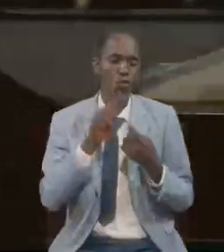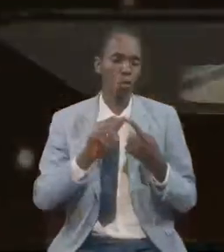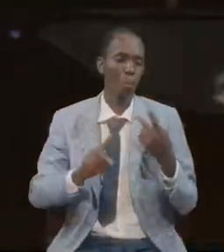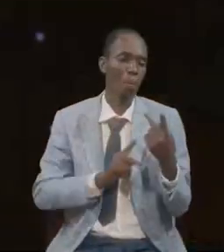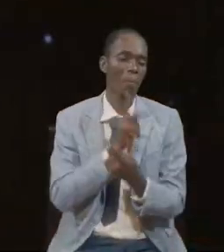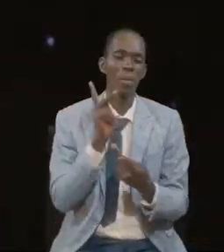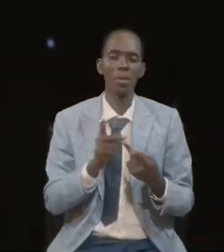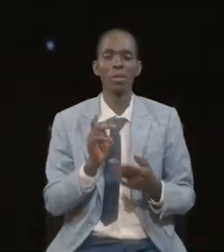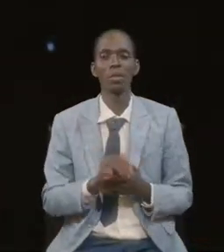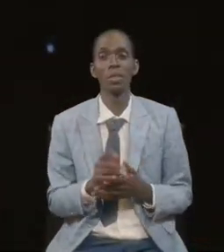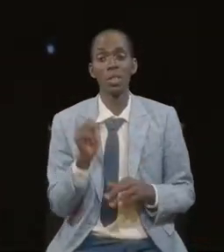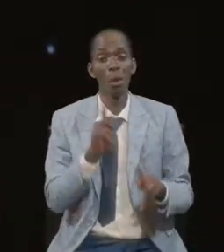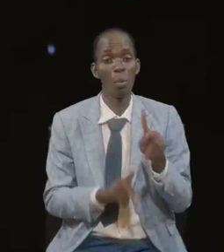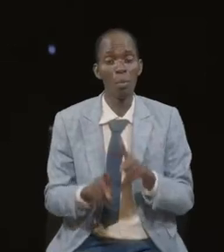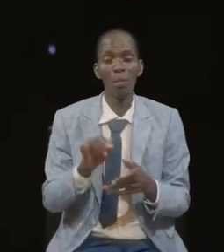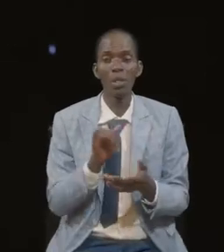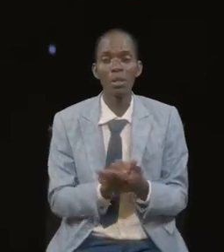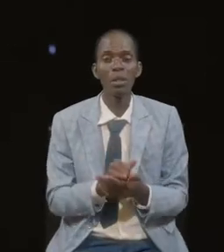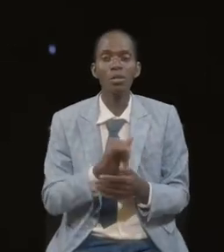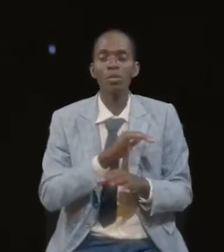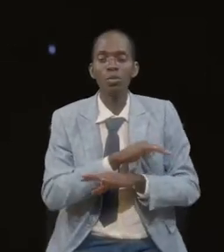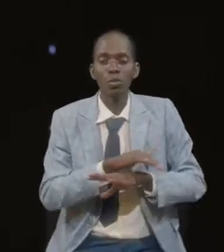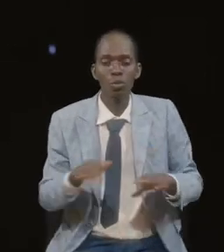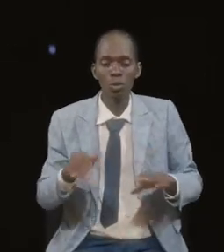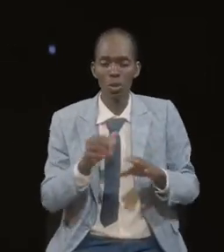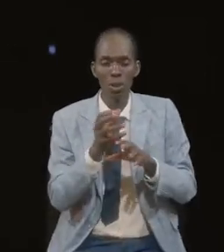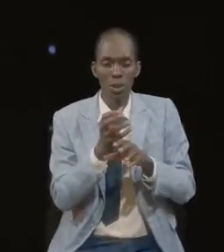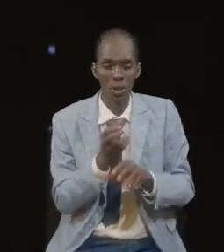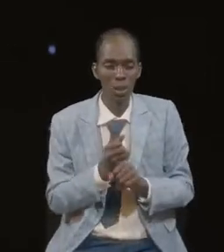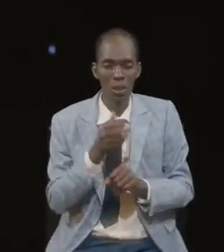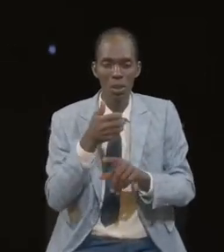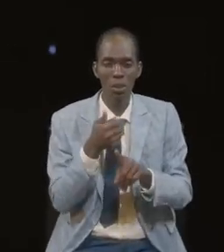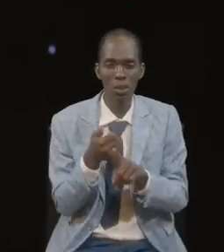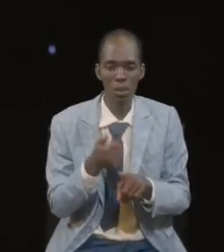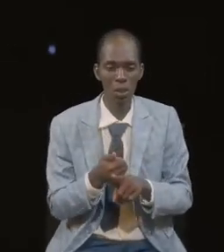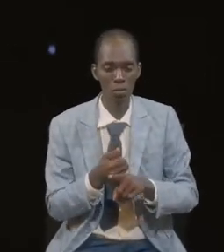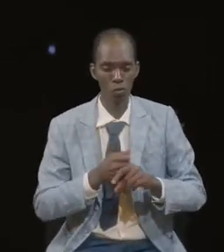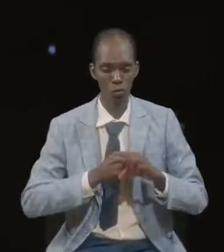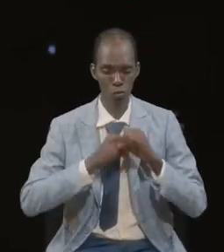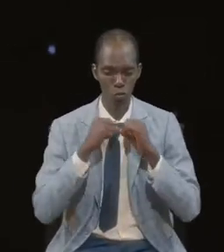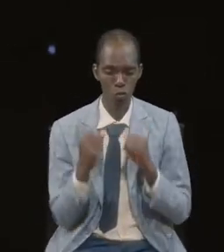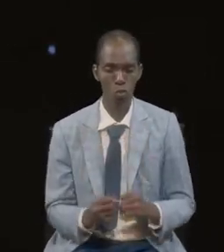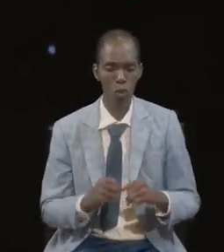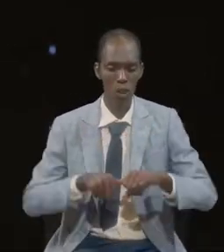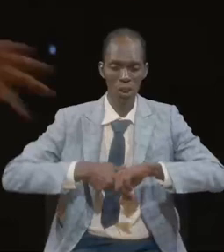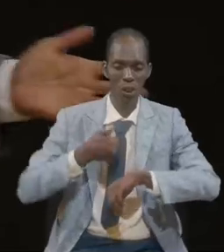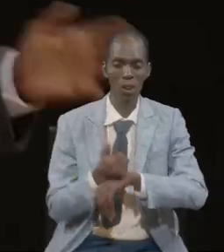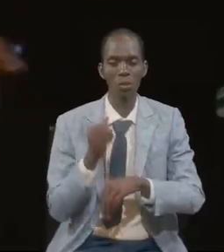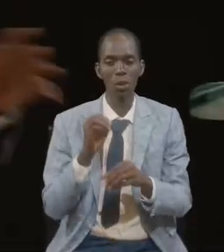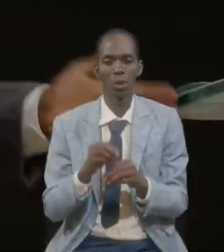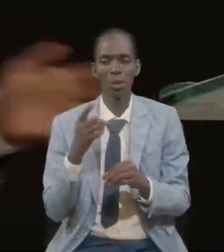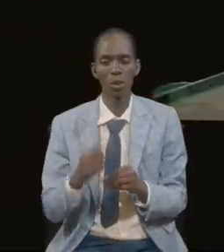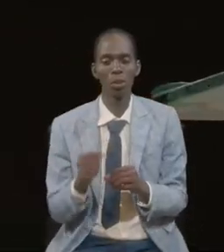maturité. Les gens qui ne s'enracinent pas, qui ne s'établissent pas dans la